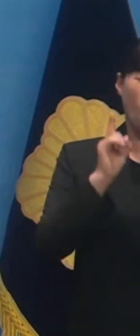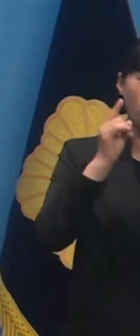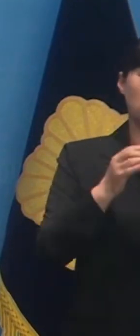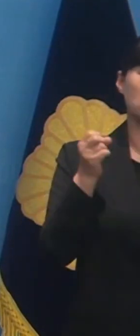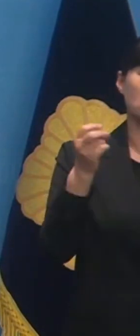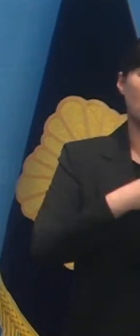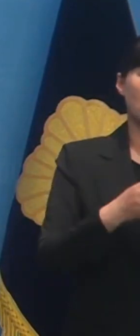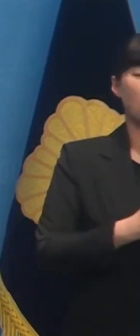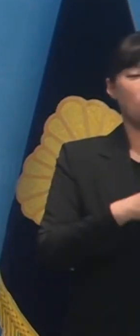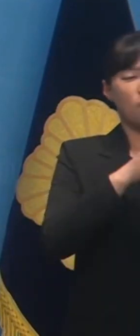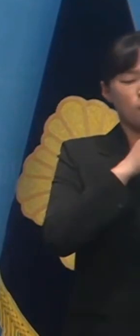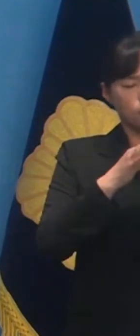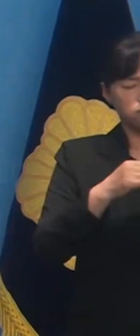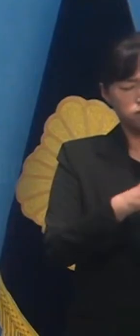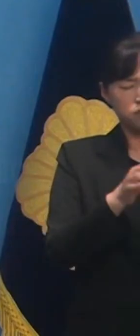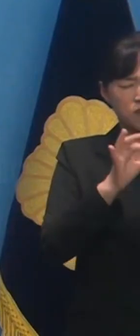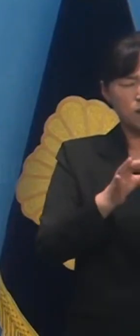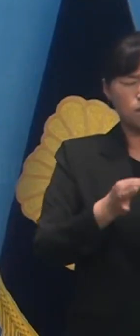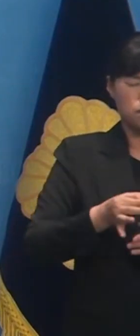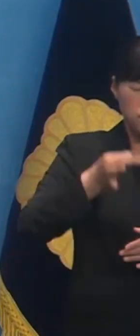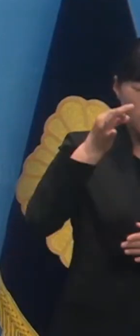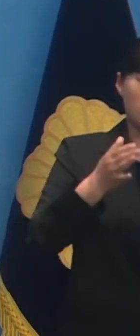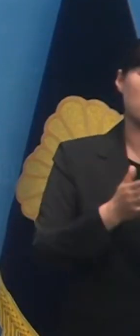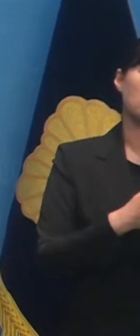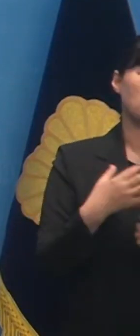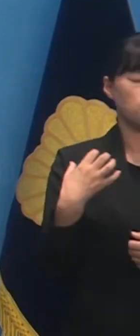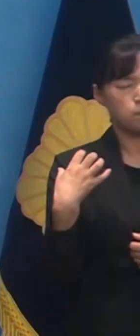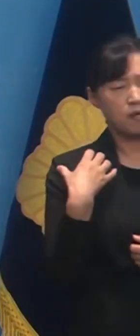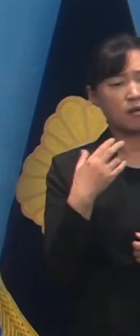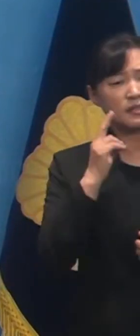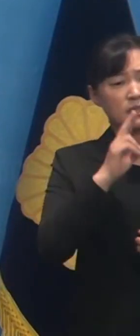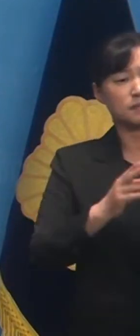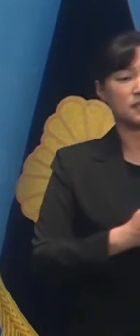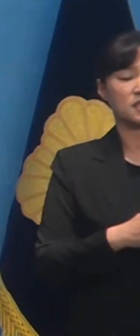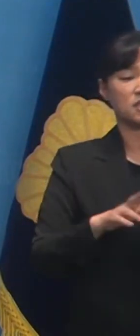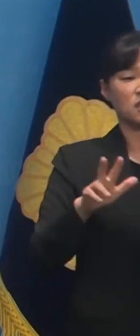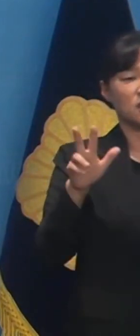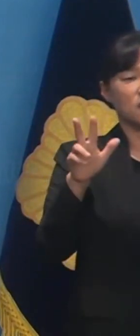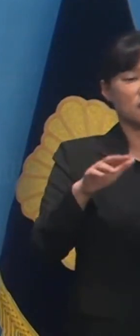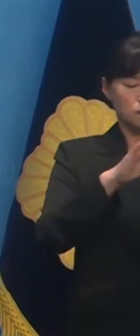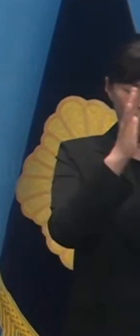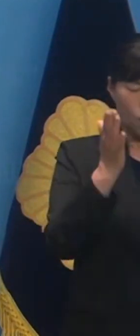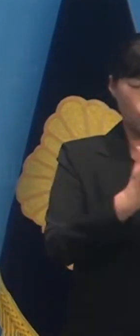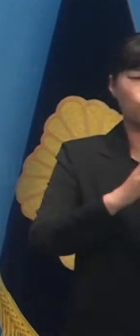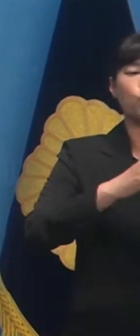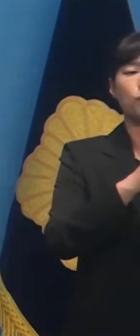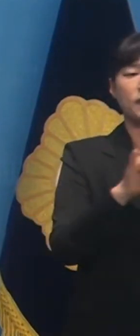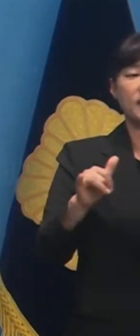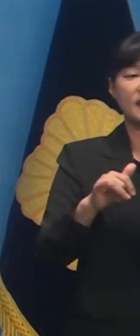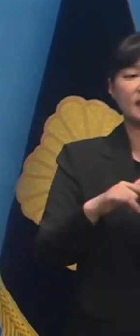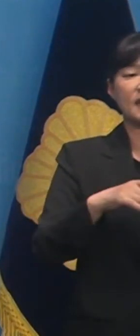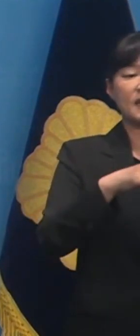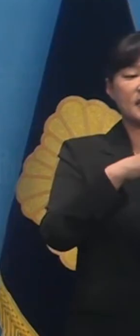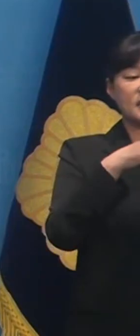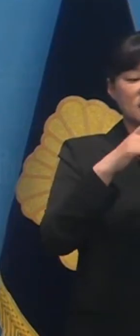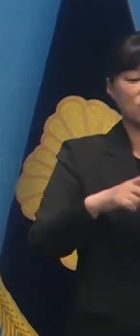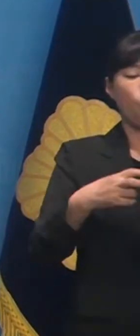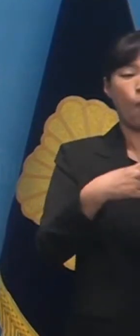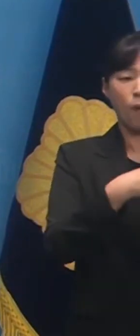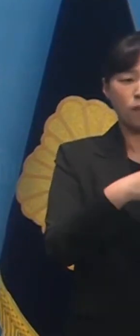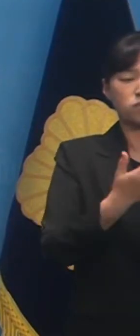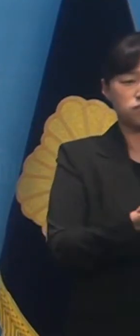겹쳐 사중고에 시달리고 있습니다. 전국민 지역화폐 지급을 비롯한 소비 진작 대책을 서둘러